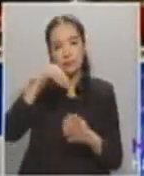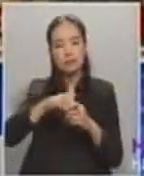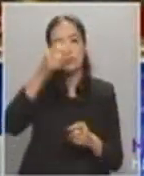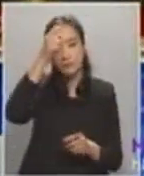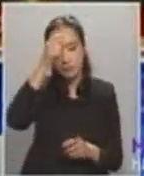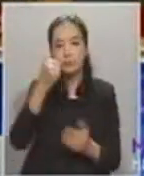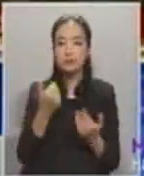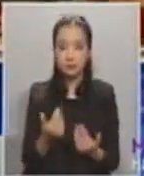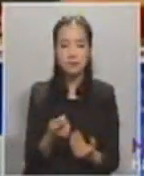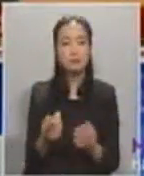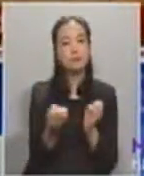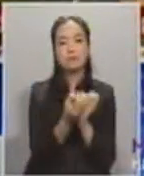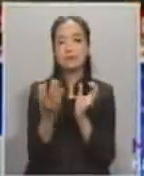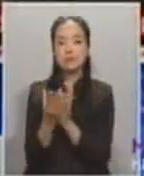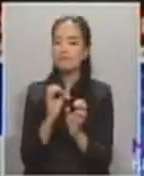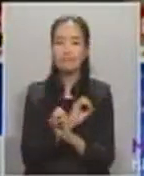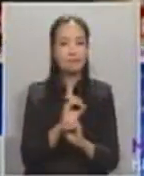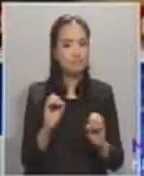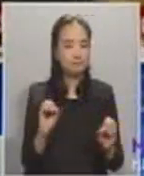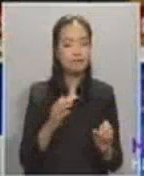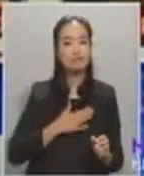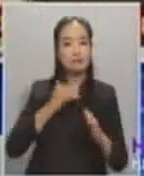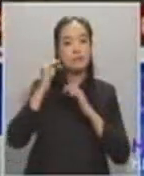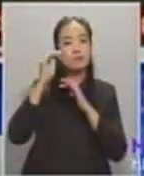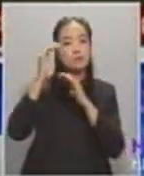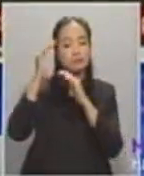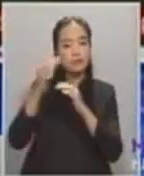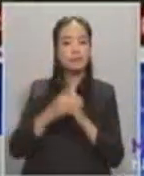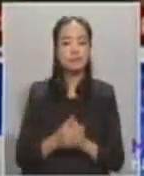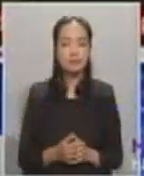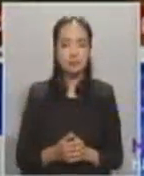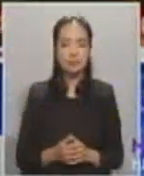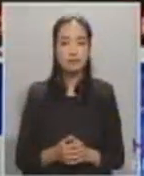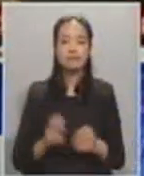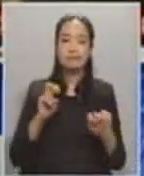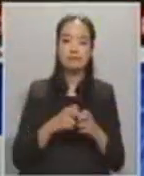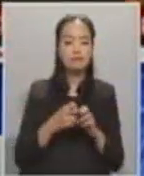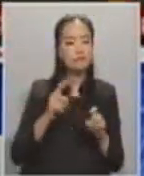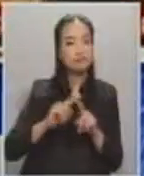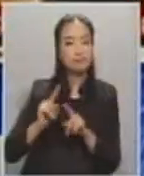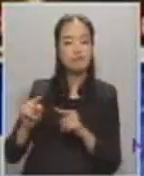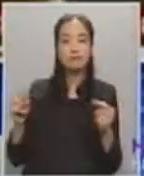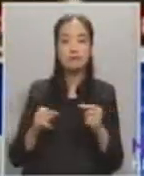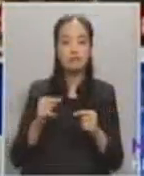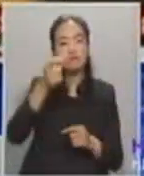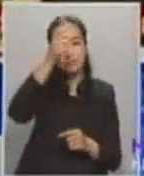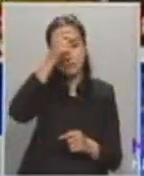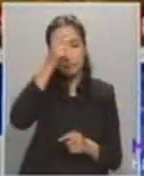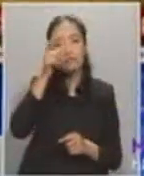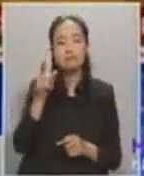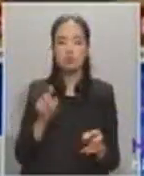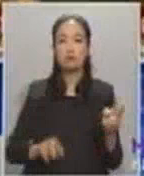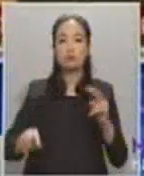ได้รับผลกระทบใดๆนะครับแล้วหวังว่าสถานการณ์เนี่ยก็จะ อยู่ภายใต้การ